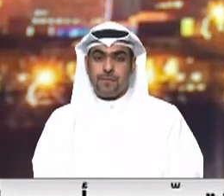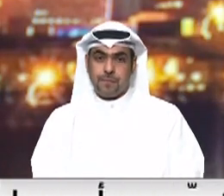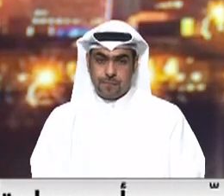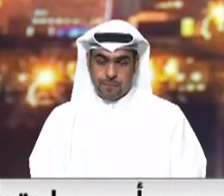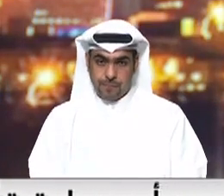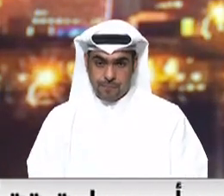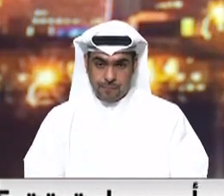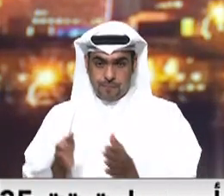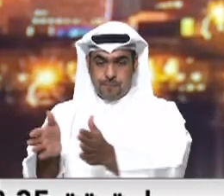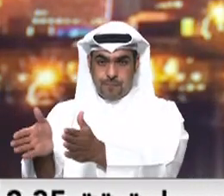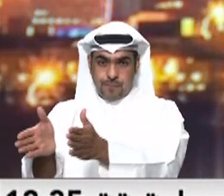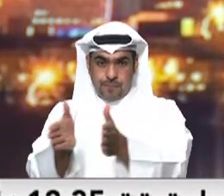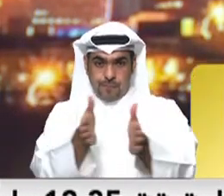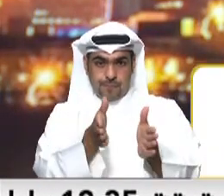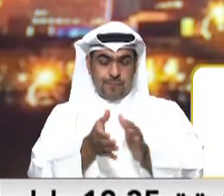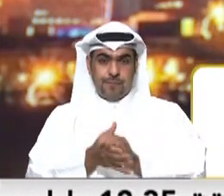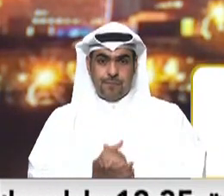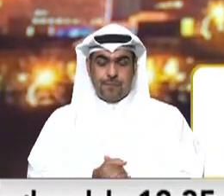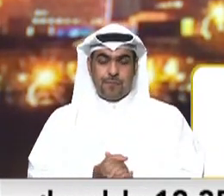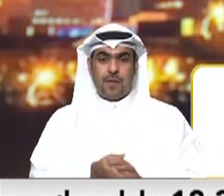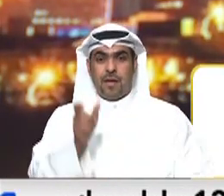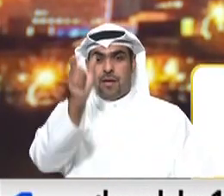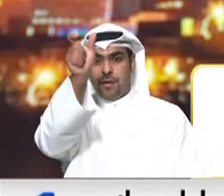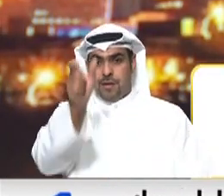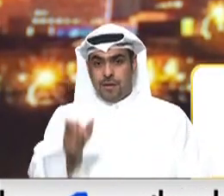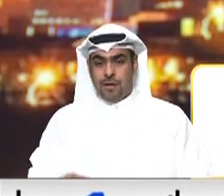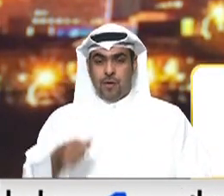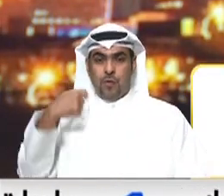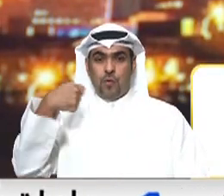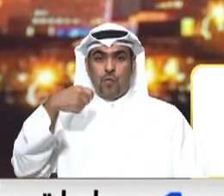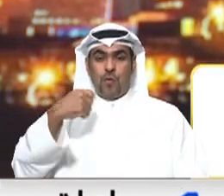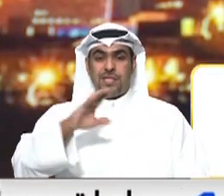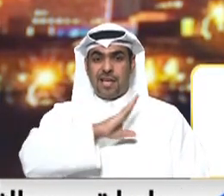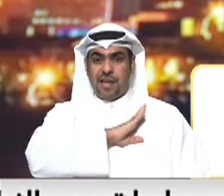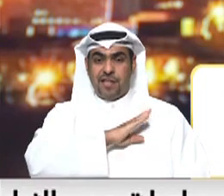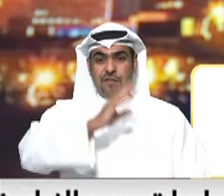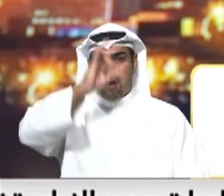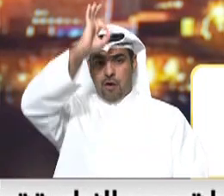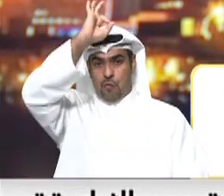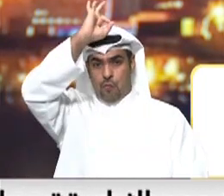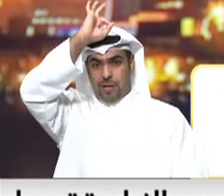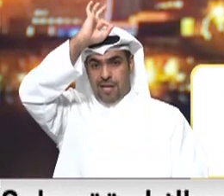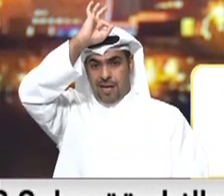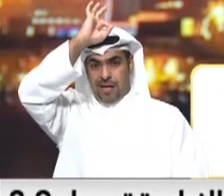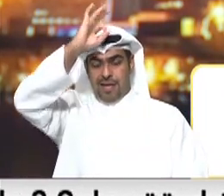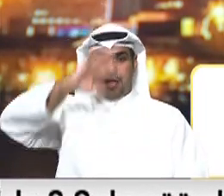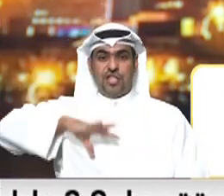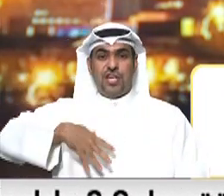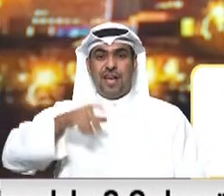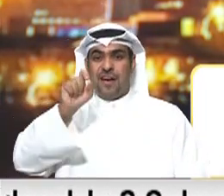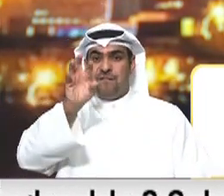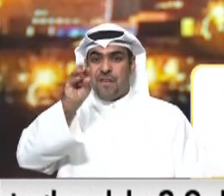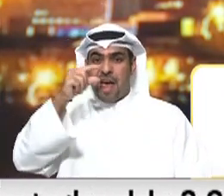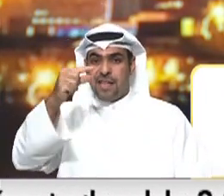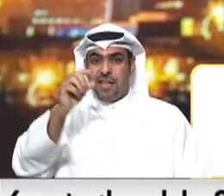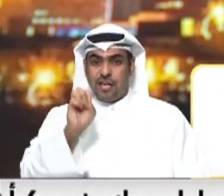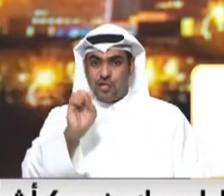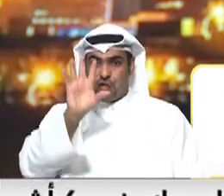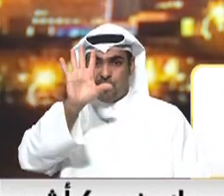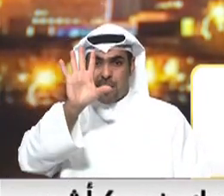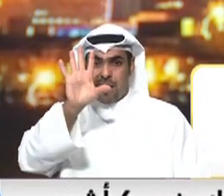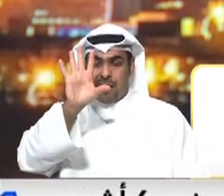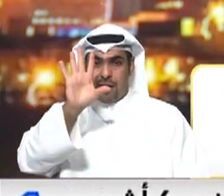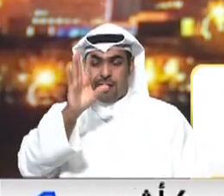استقبل معالي النائب الأول لرئيس مجلس الوزراء وزير الدفاع وزير الداخلية الشيخ فهد يوسف سعود الصباح بمكتبه في